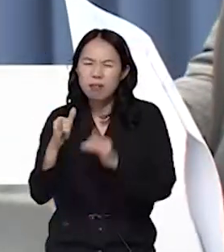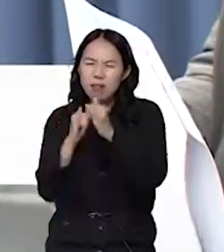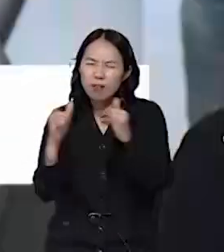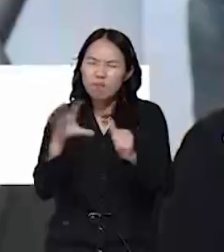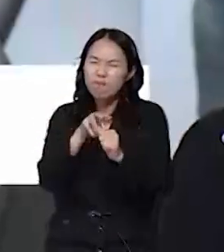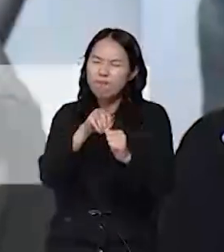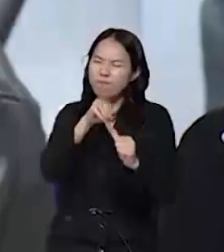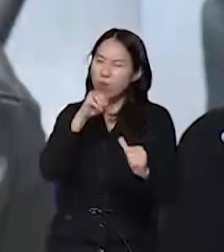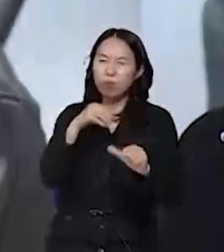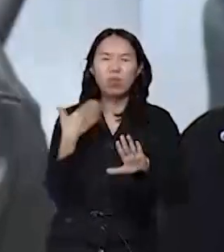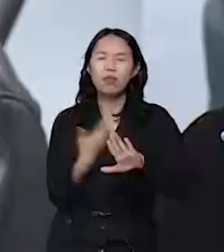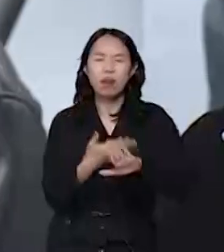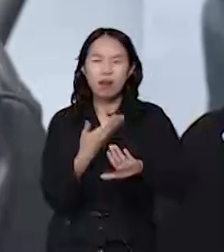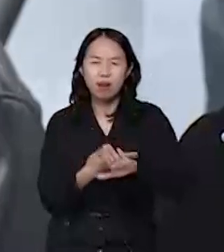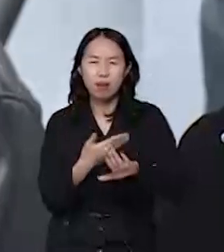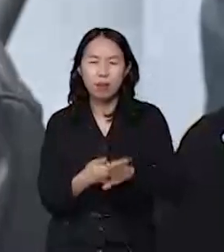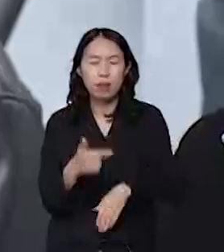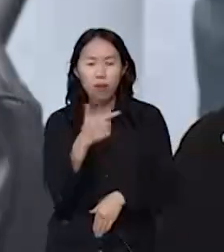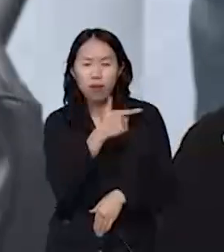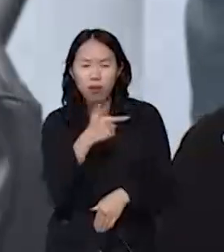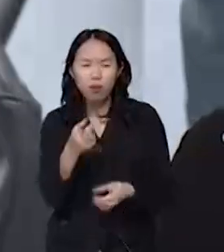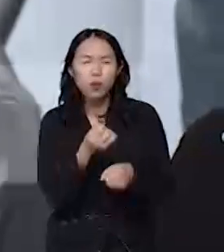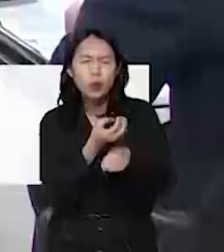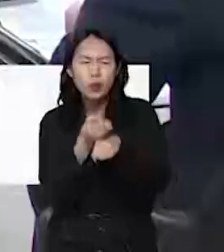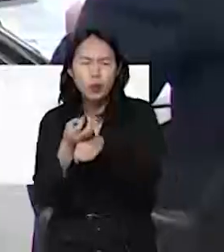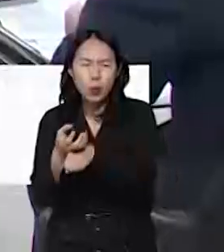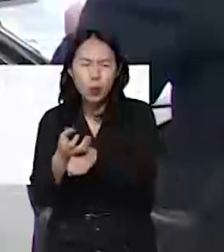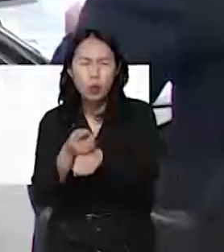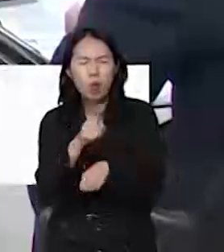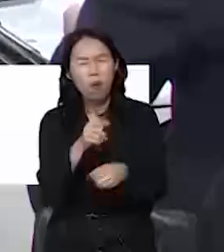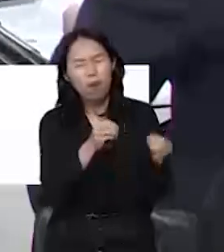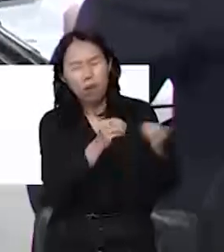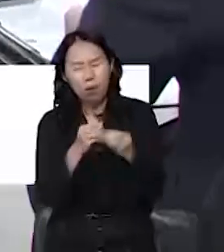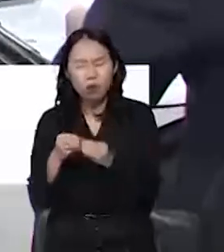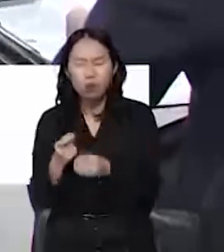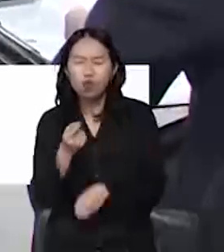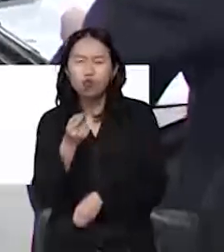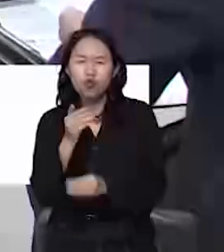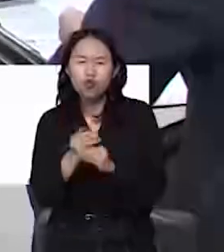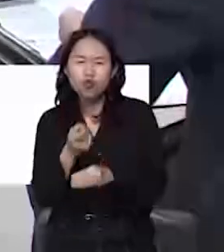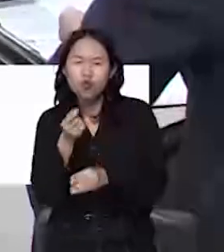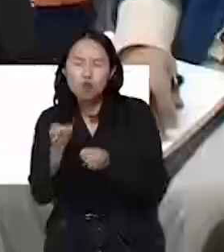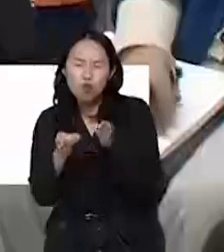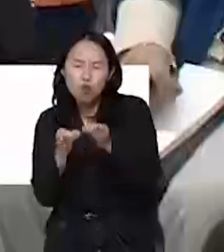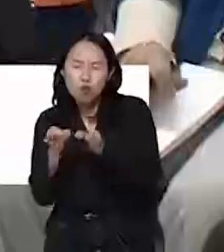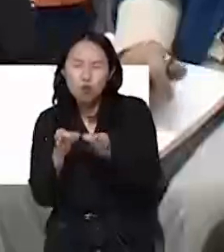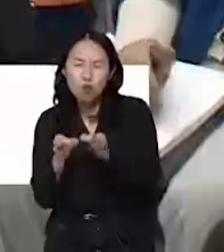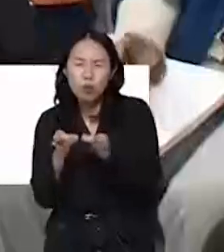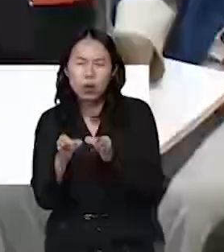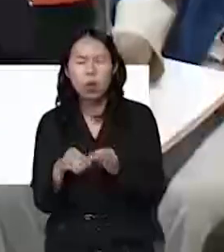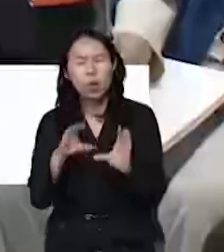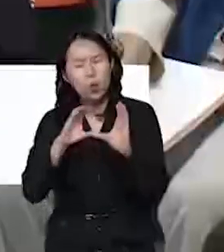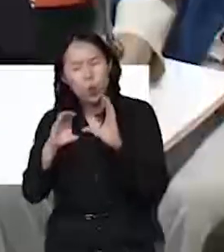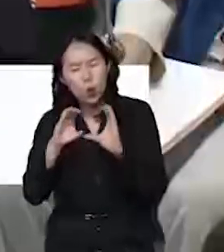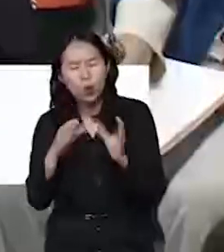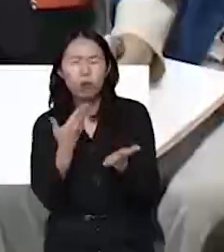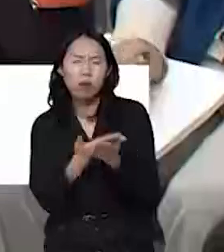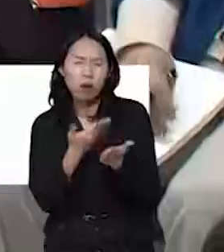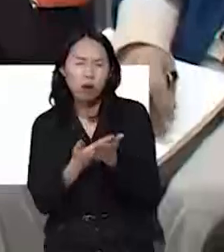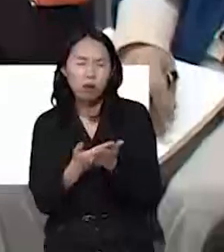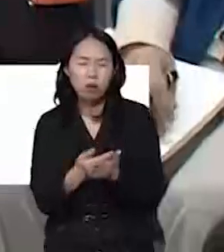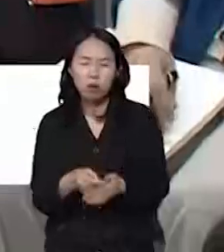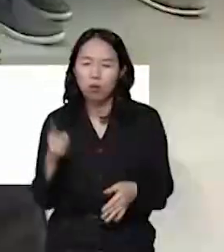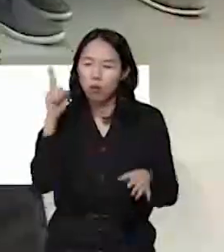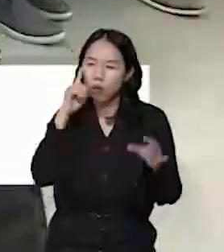아니라 대형 유통업체의 진입으로 영향을 받게 될 중소상공인과의 소통기구를 고민해달라는 요구에 대해선